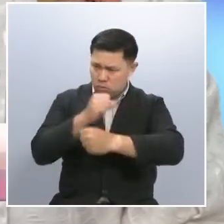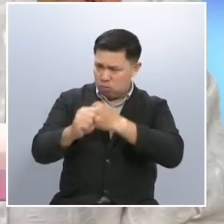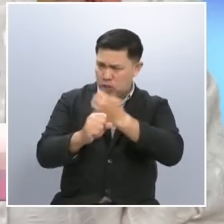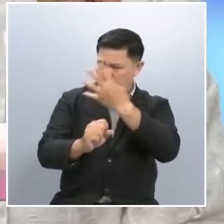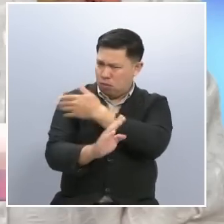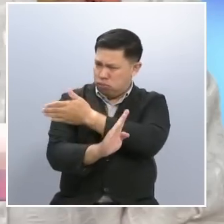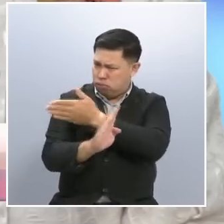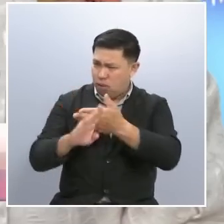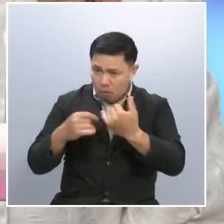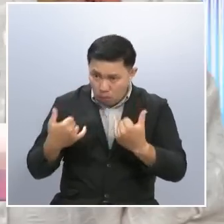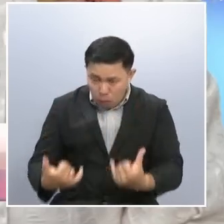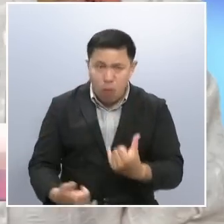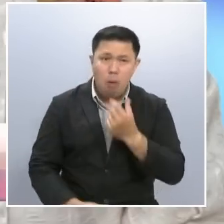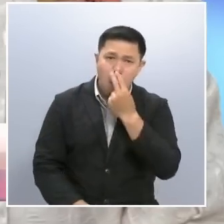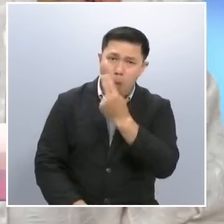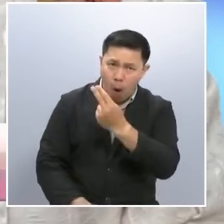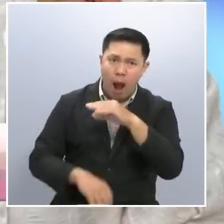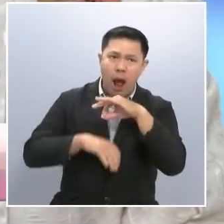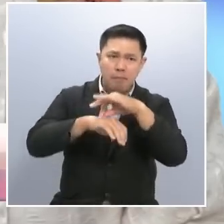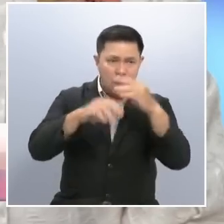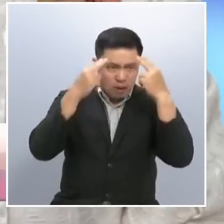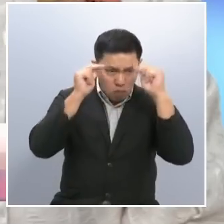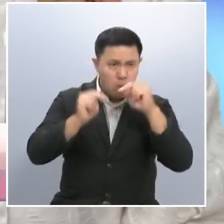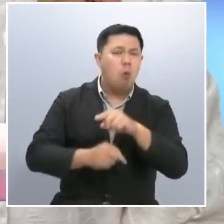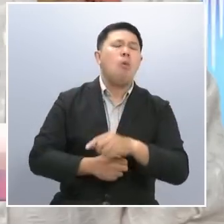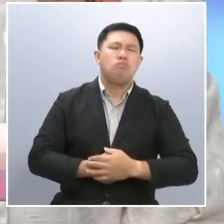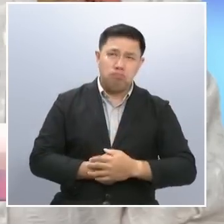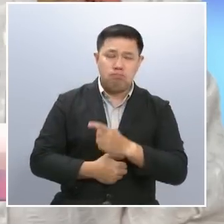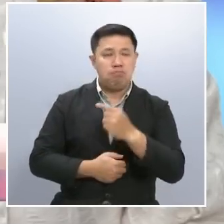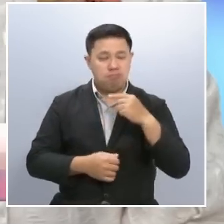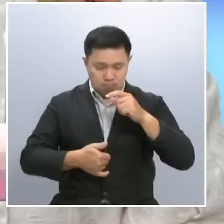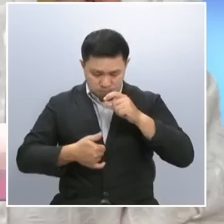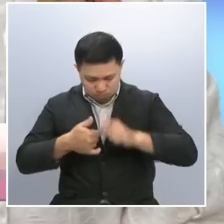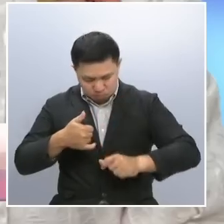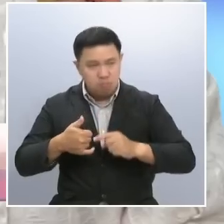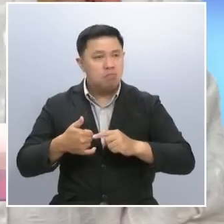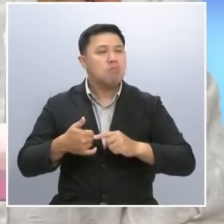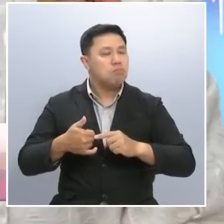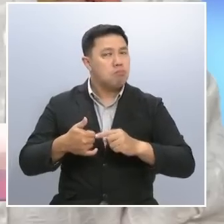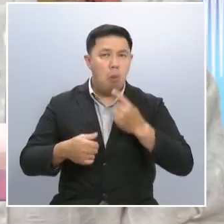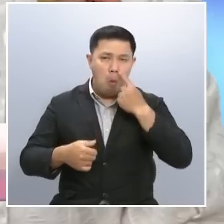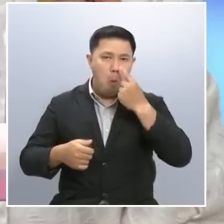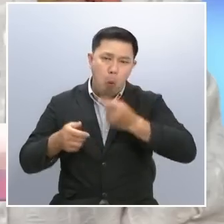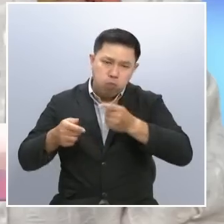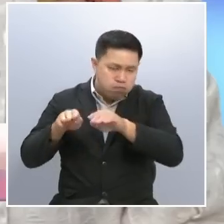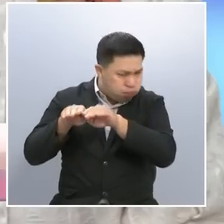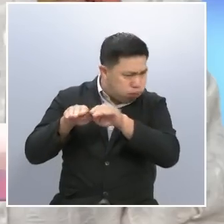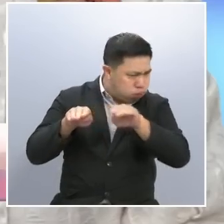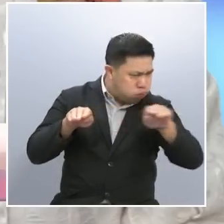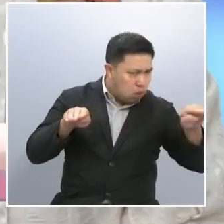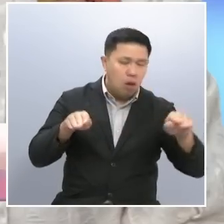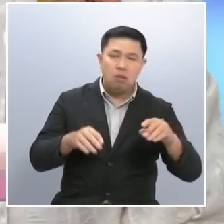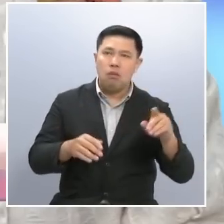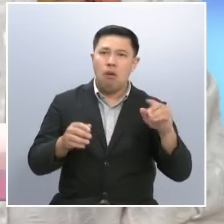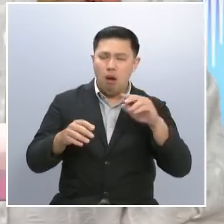กระทั่งมาถึงวันที่เขาจะได้ขึ้นเป็นนายกเขาก็ยังมีบุคลิกที่สม่ำเสมอแล้วก็มีภาวะ